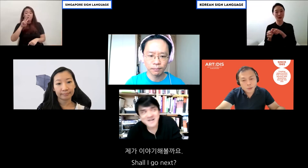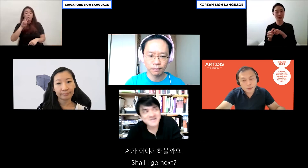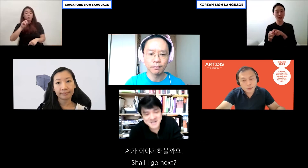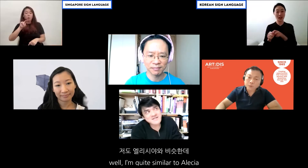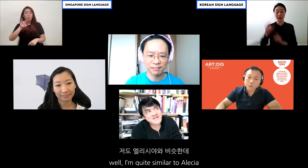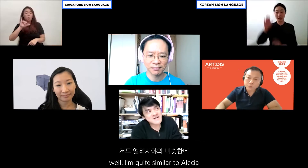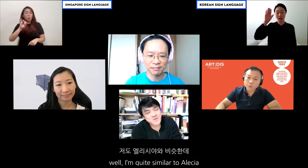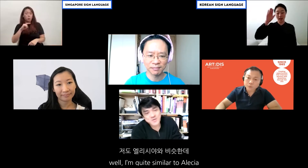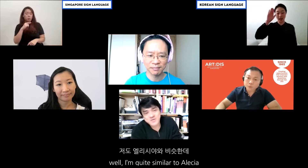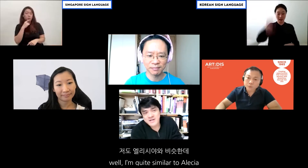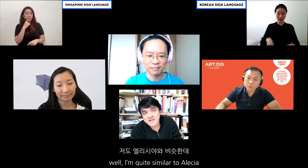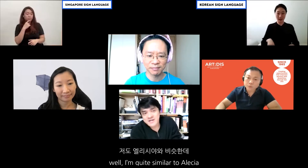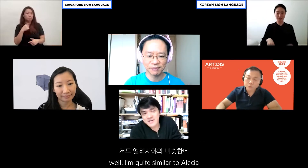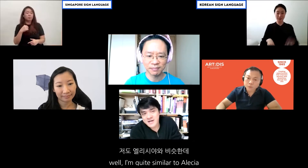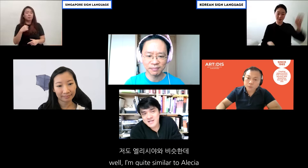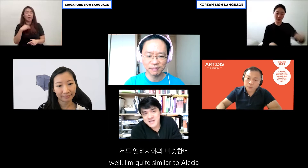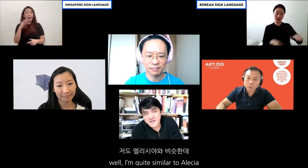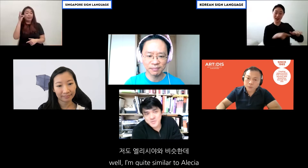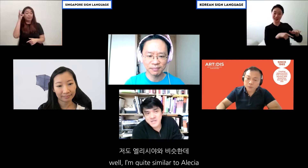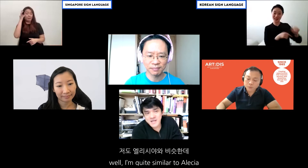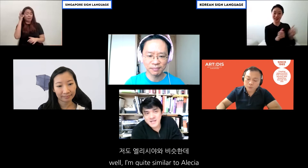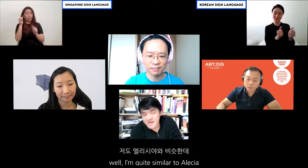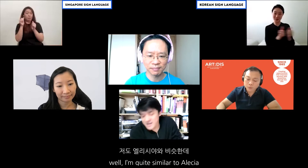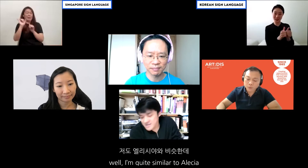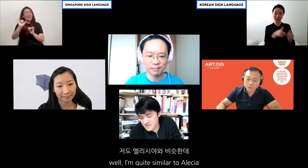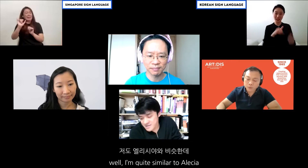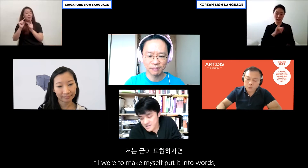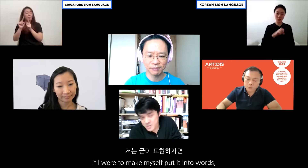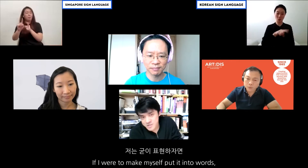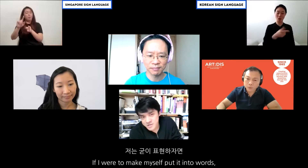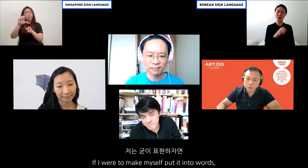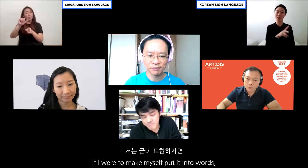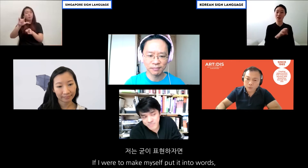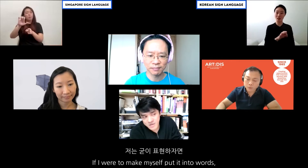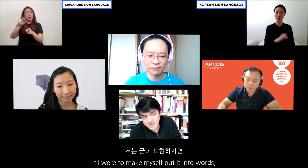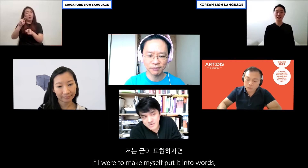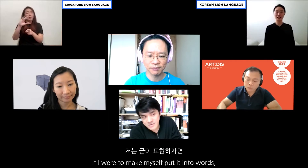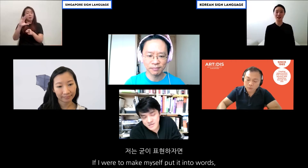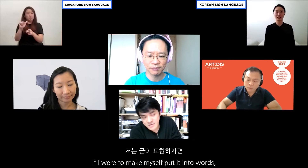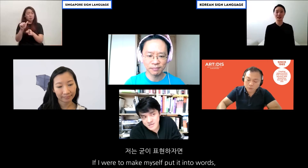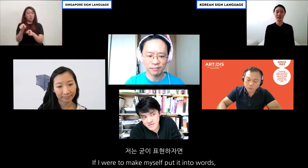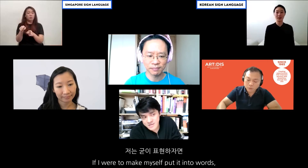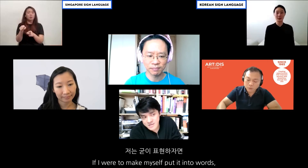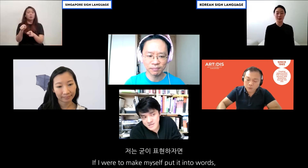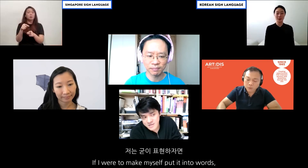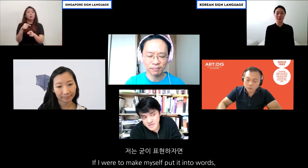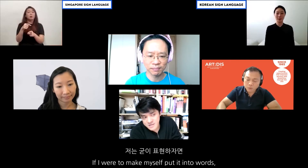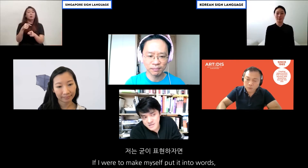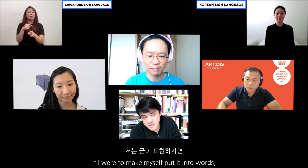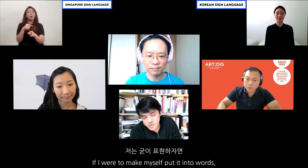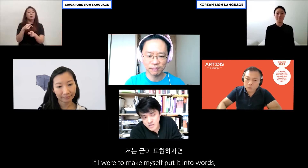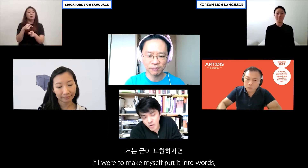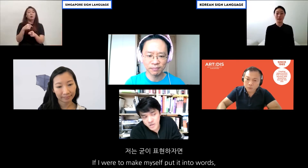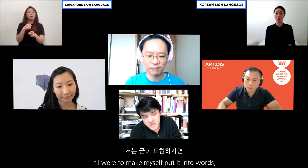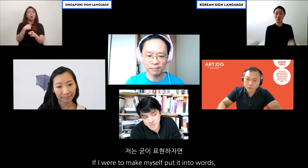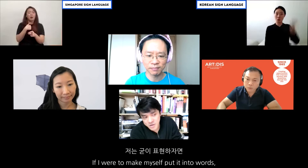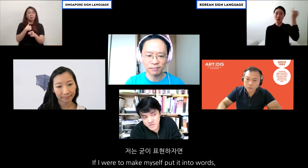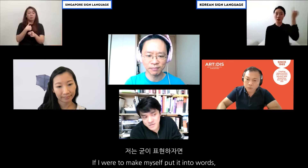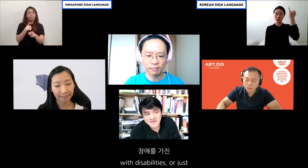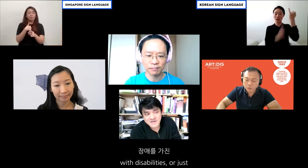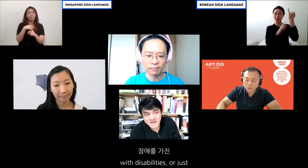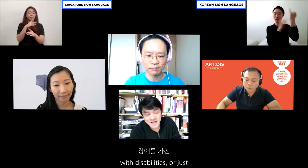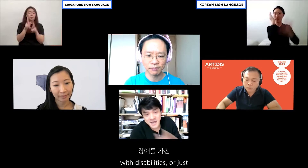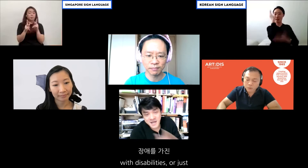이야기해볼까요? 저도 그 엘리시아랑 비슷한데 저는 굳이